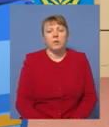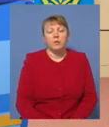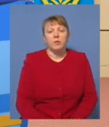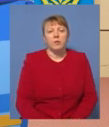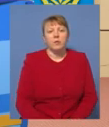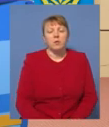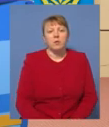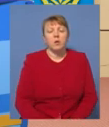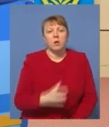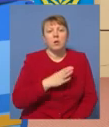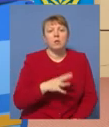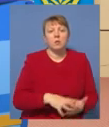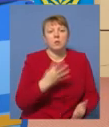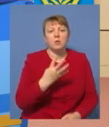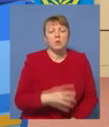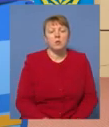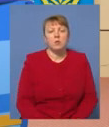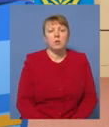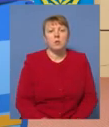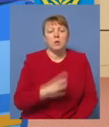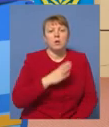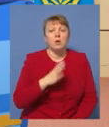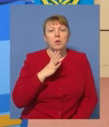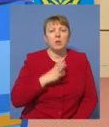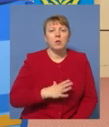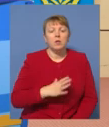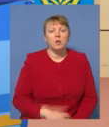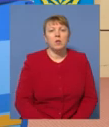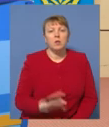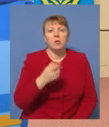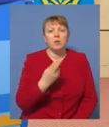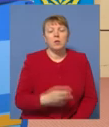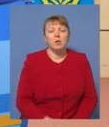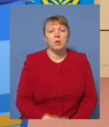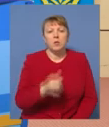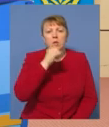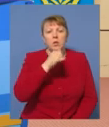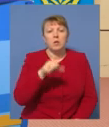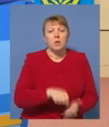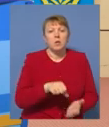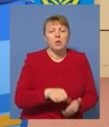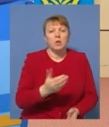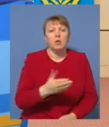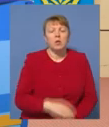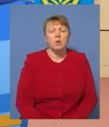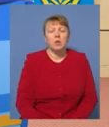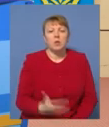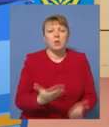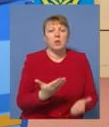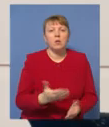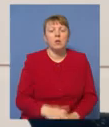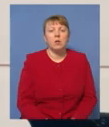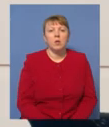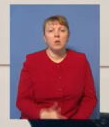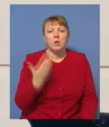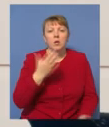в соответствии с статьей 94, защитник, а также представитель потерпевшего, гражданского лица, не могут участвовать в производстве по уголовному делу, если он оказывается